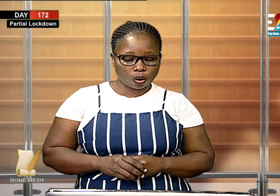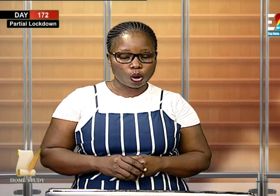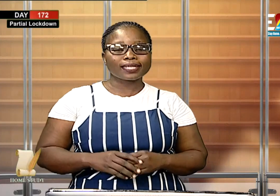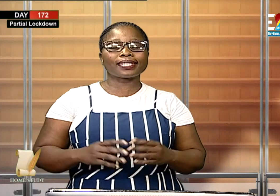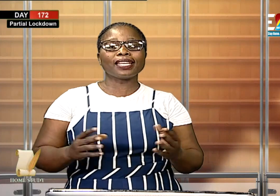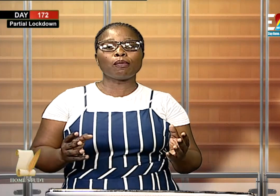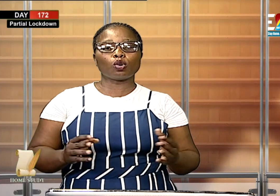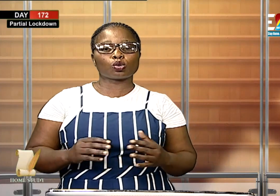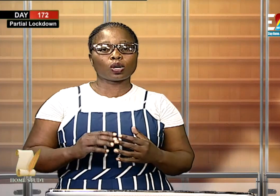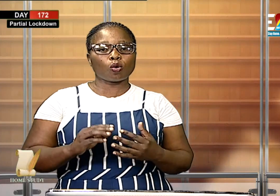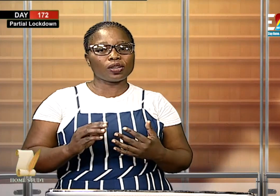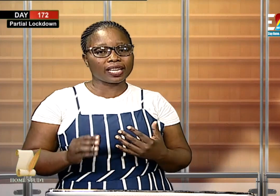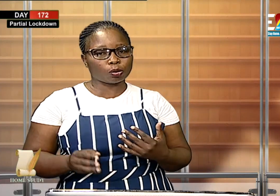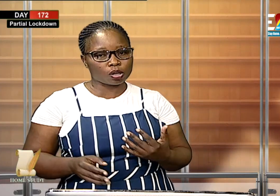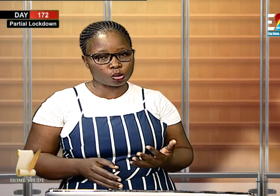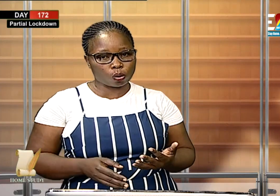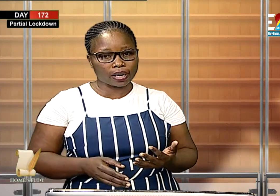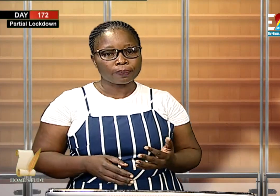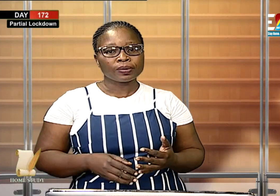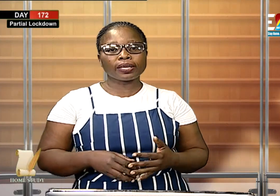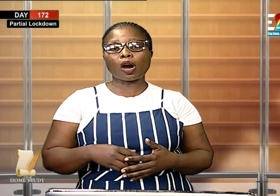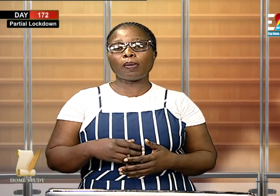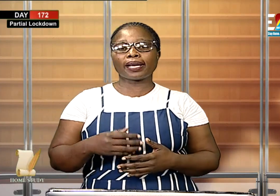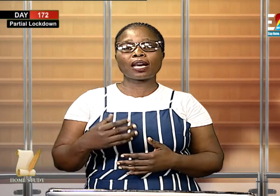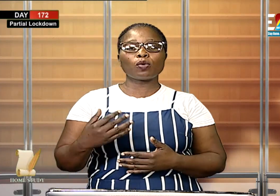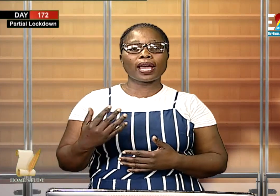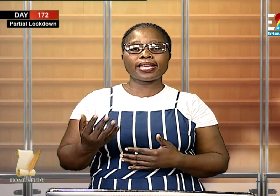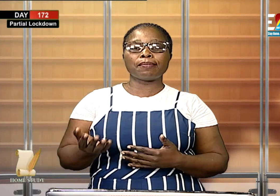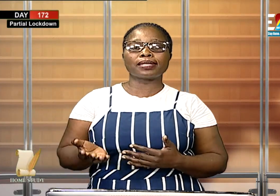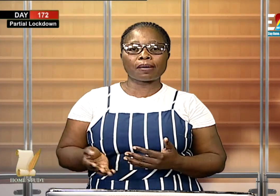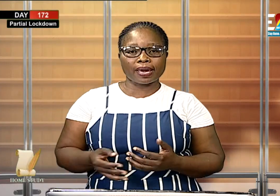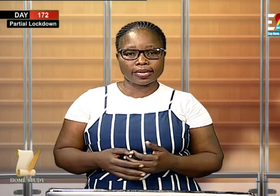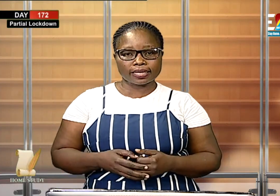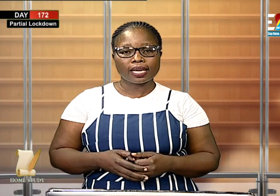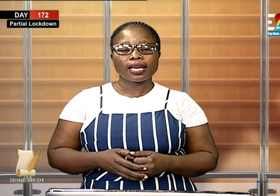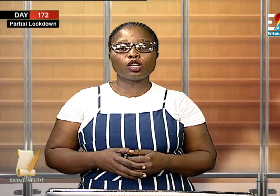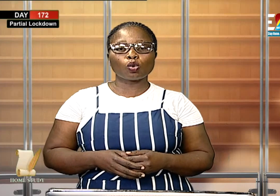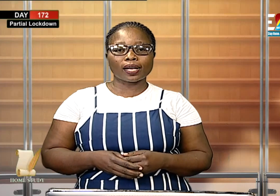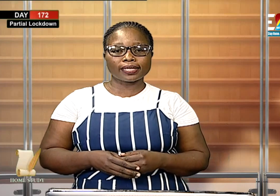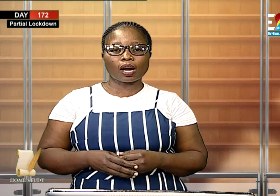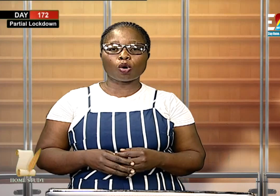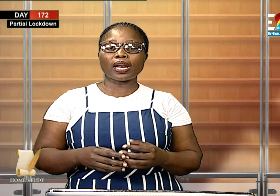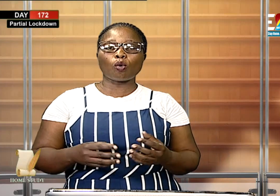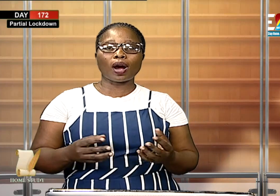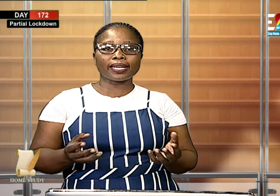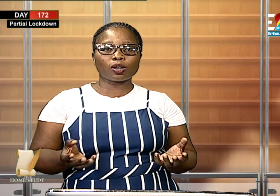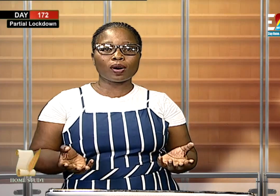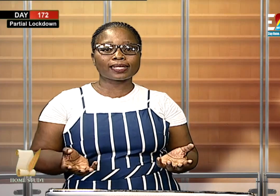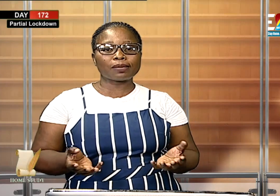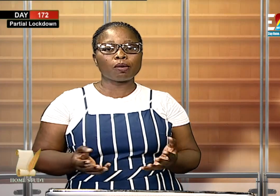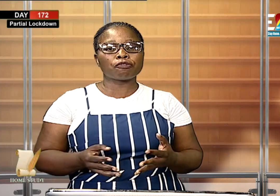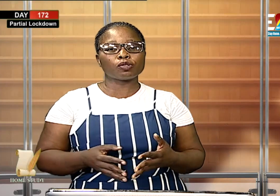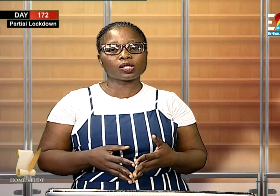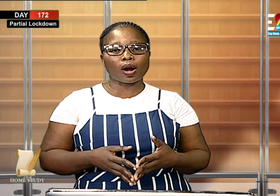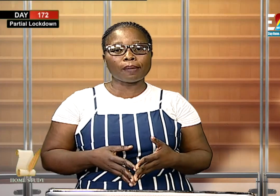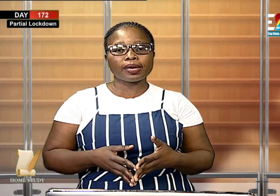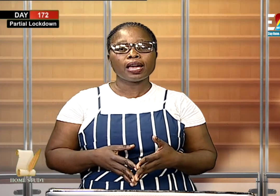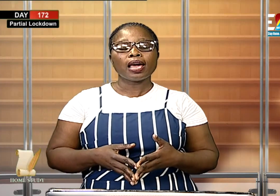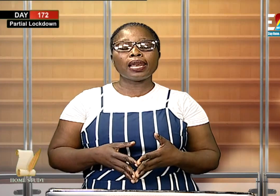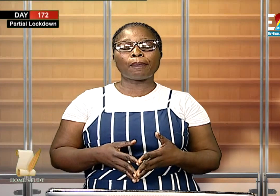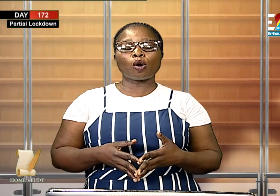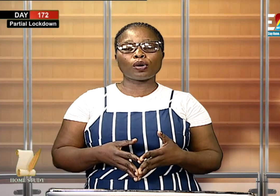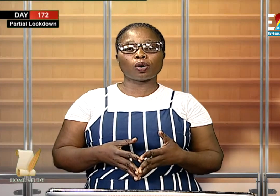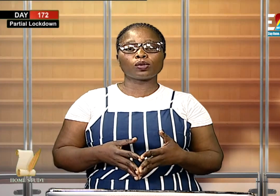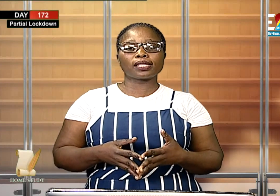ncwadi yakho simo losuke uniketwe sona ngawubekisa kunayi yemsebenzi incwadi nakhona unganikwa simo mfundzi